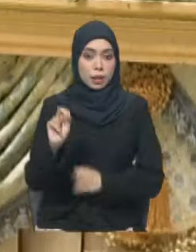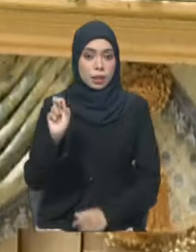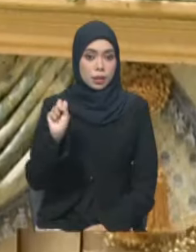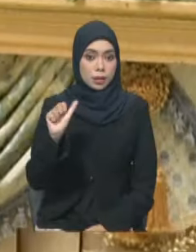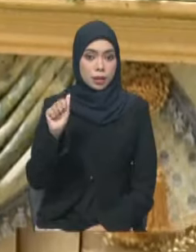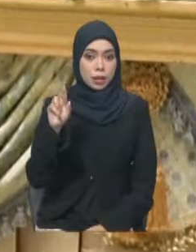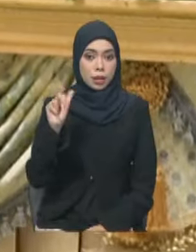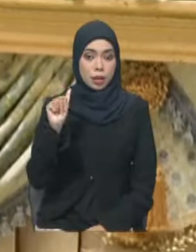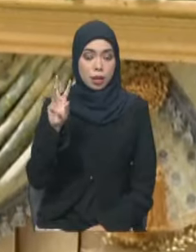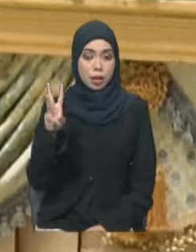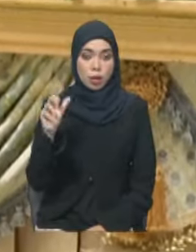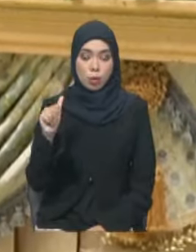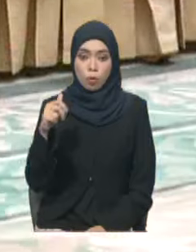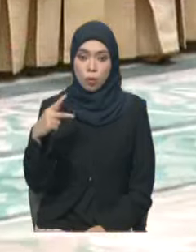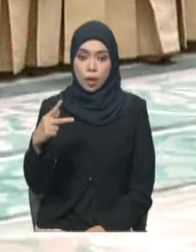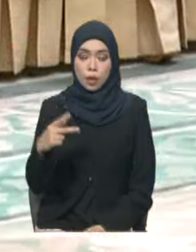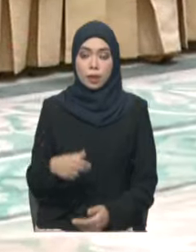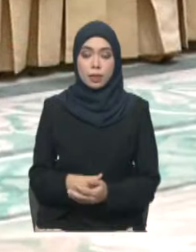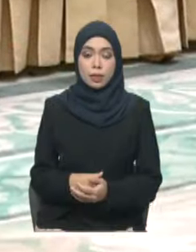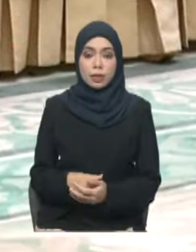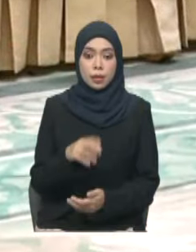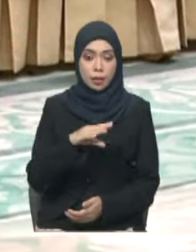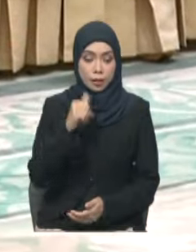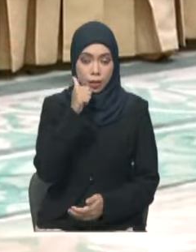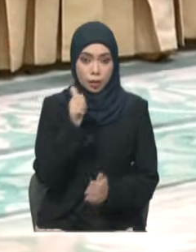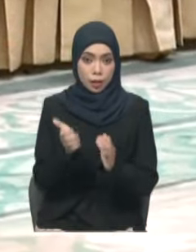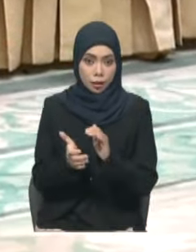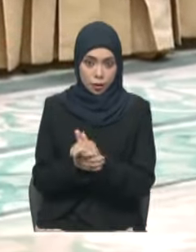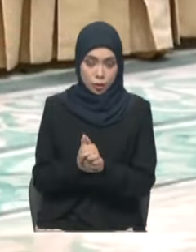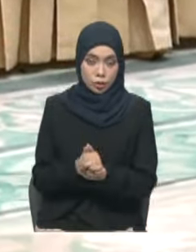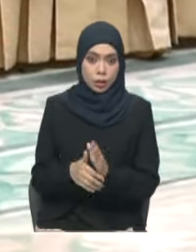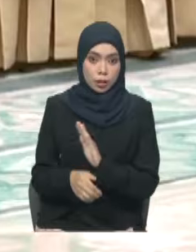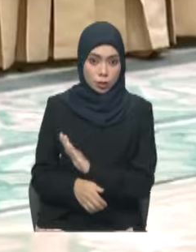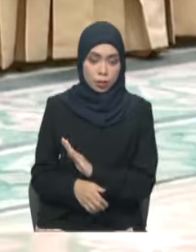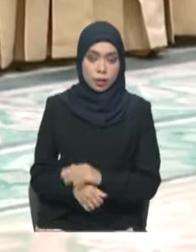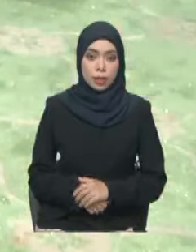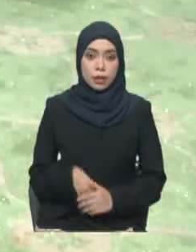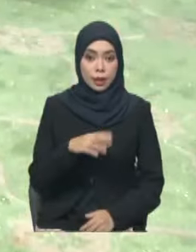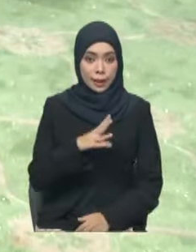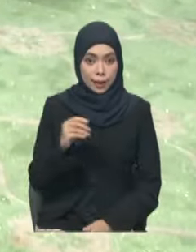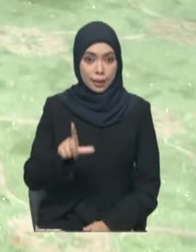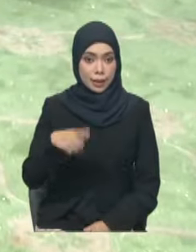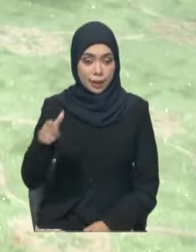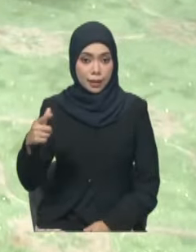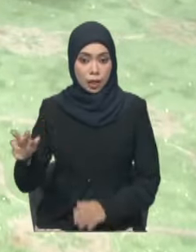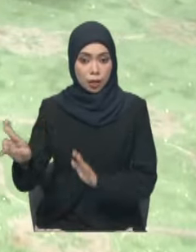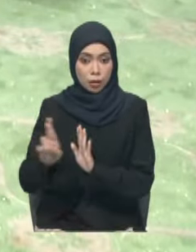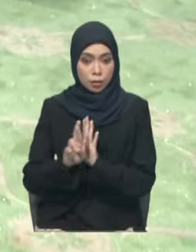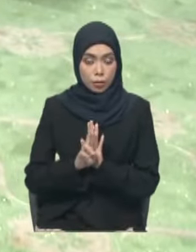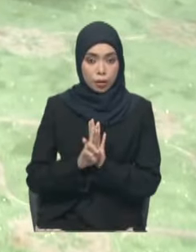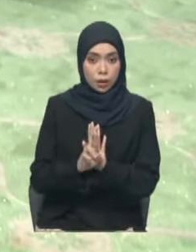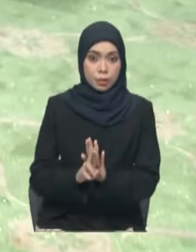Yang berbahagia, Datin Datuk Hajah Dayang Morliah binti Datuk Haji Awang Daud serta tetamu-tetamu peribadi yang